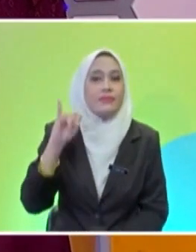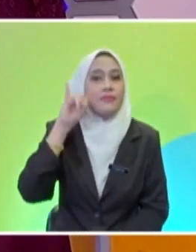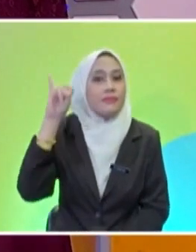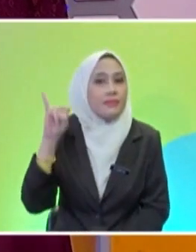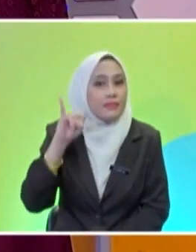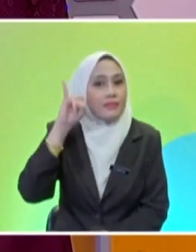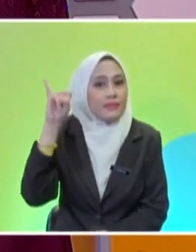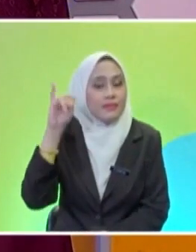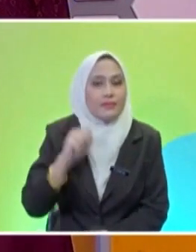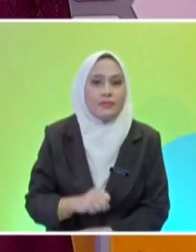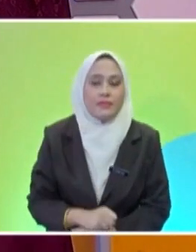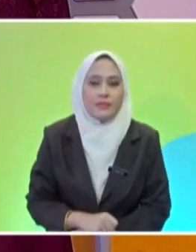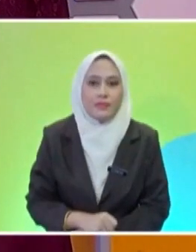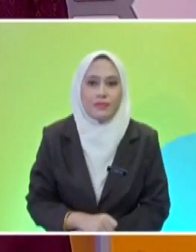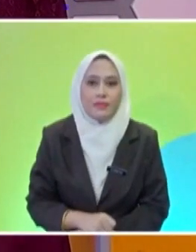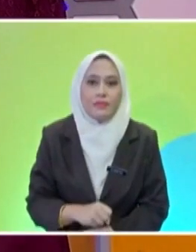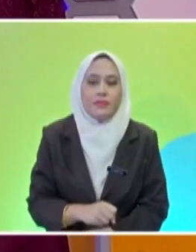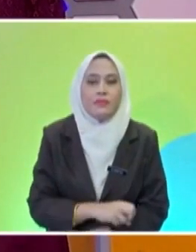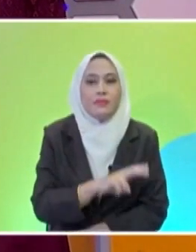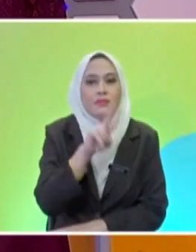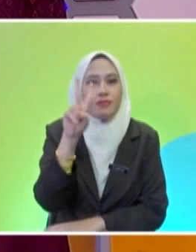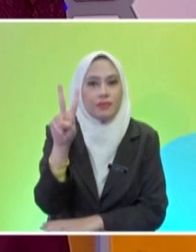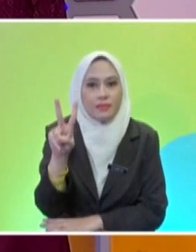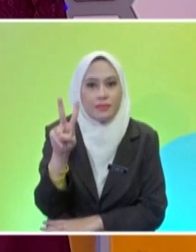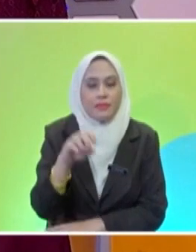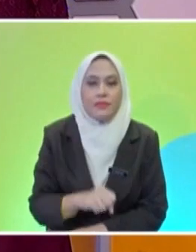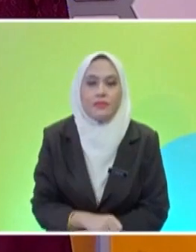Isnin. Isnin. Okey, yang kedua, hari